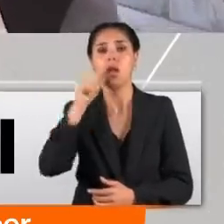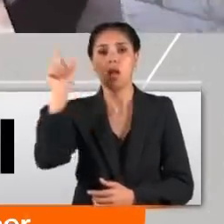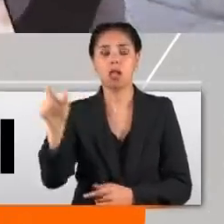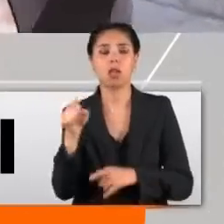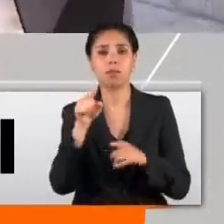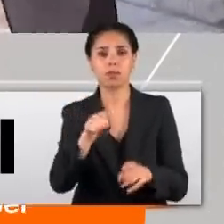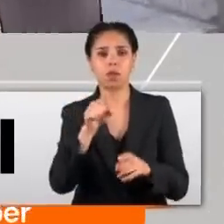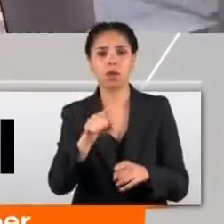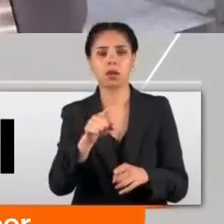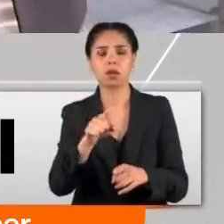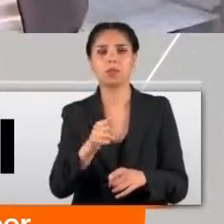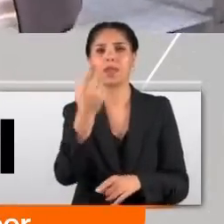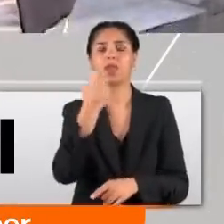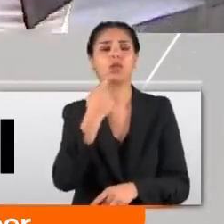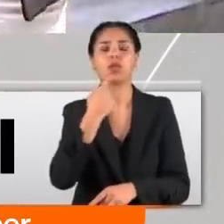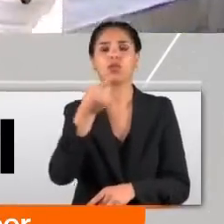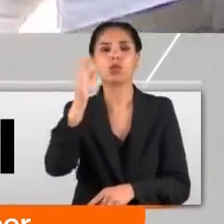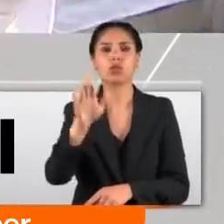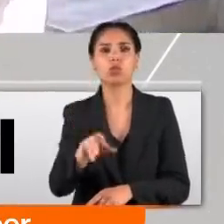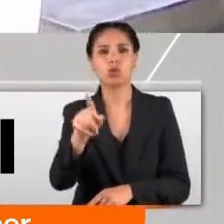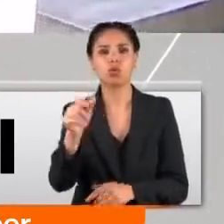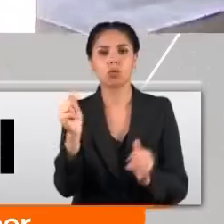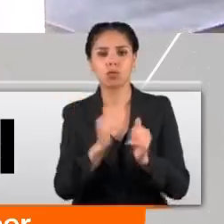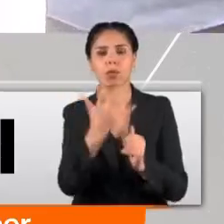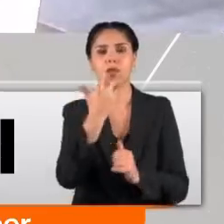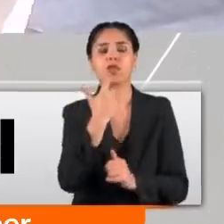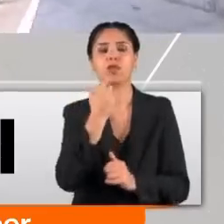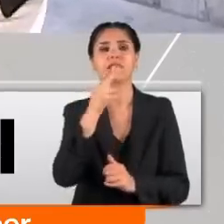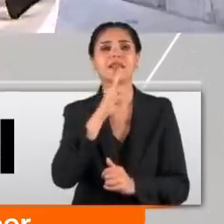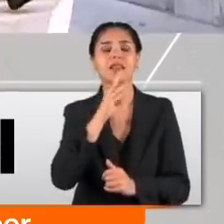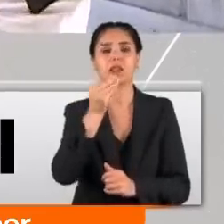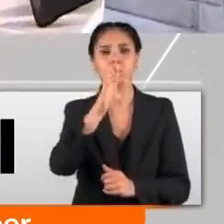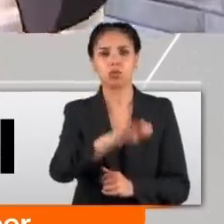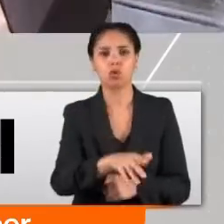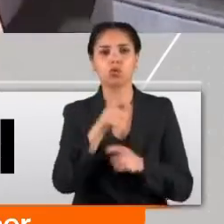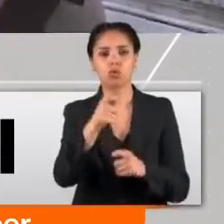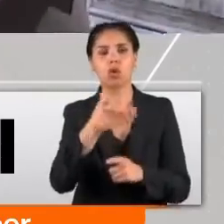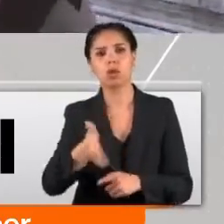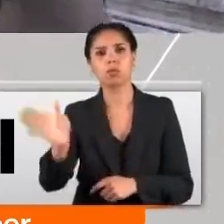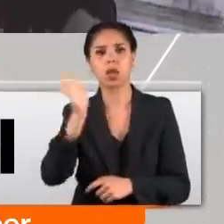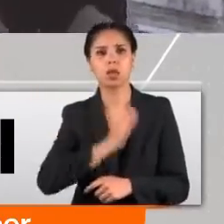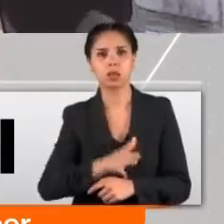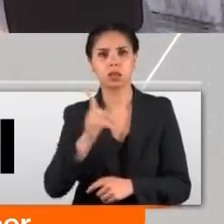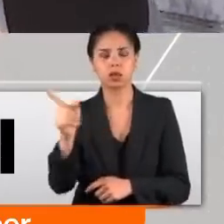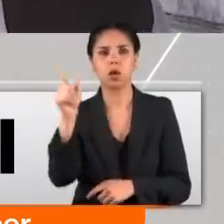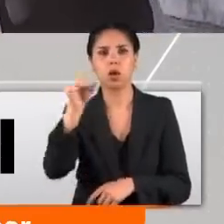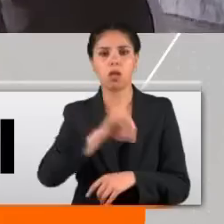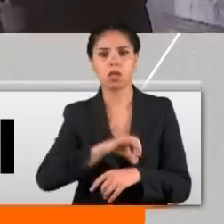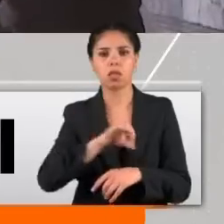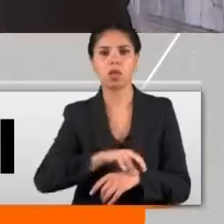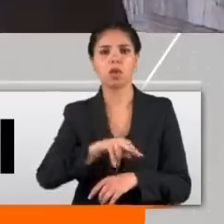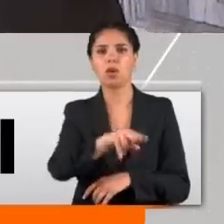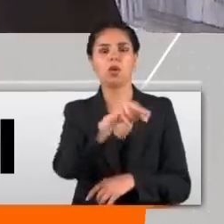peşlerini bırakmadı. Bu kez 7 yaşındaki o erkek çocuğuyla 5 yaşındaki kız çocuğunu zorla buradan götürmeye kalkıştı. O esnada